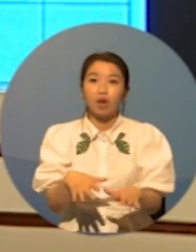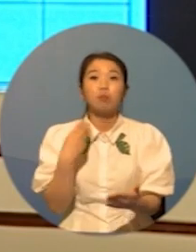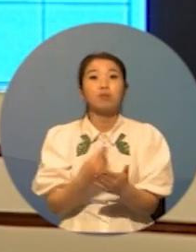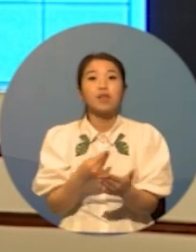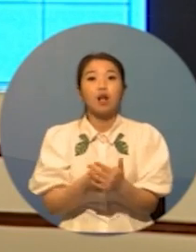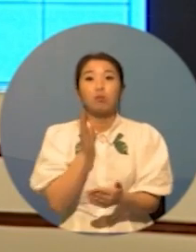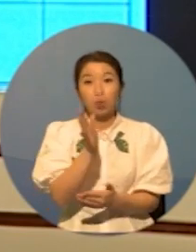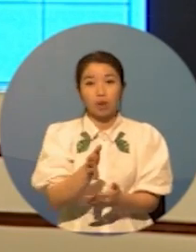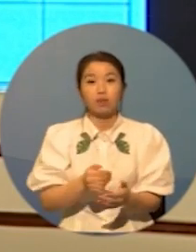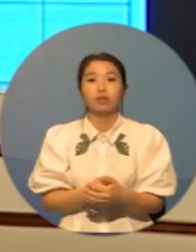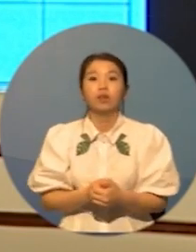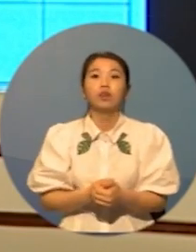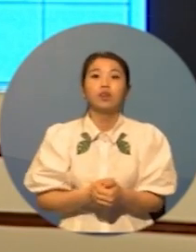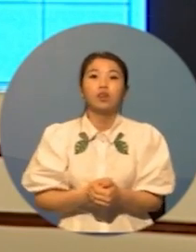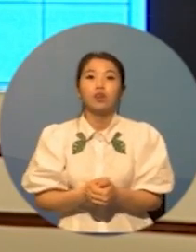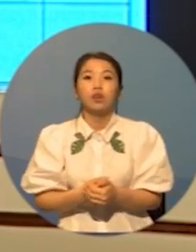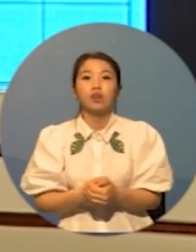болады.